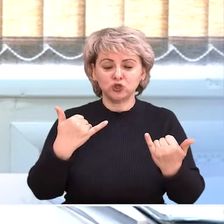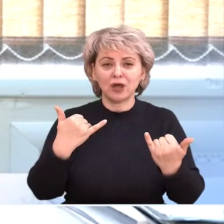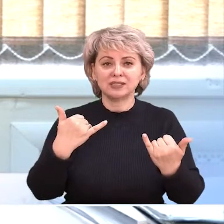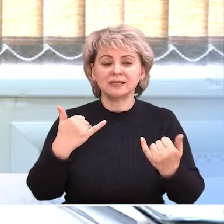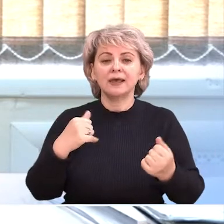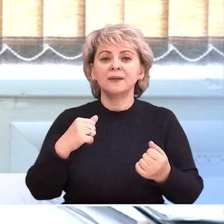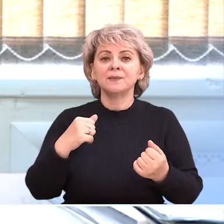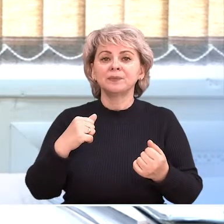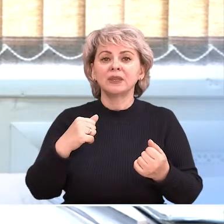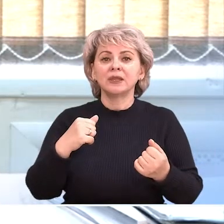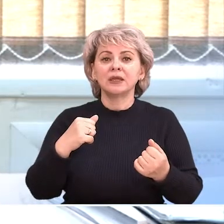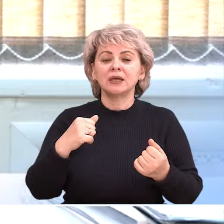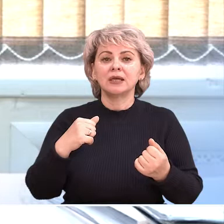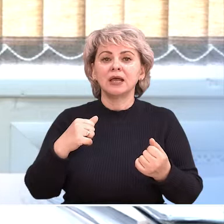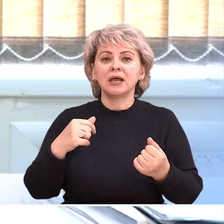там сейчас